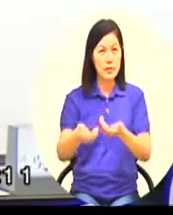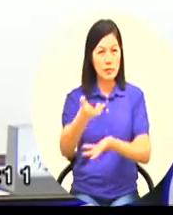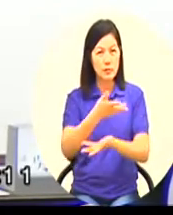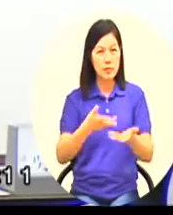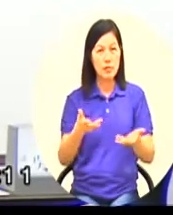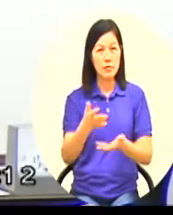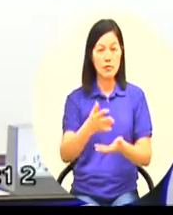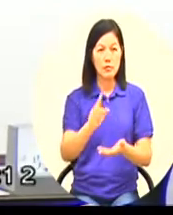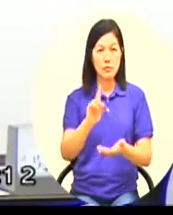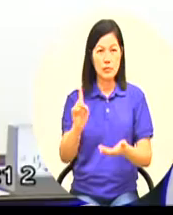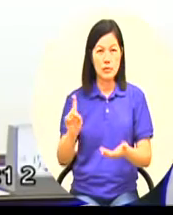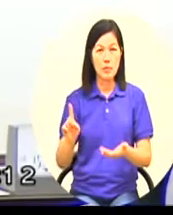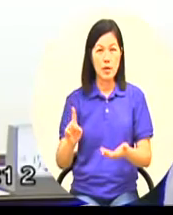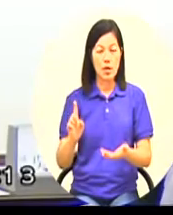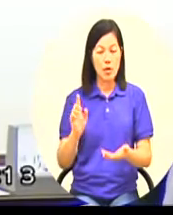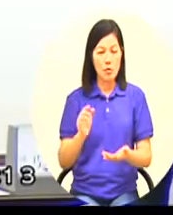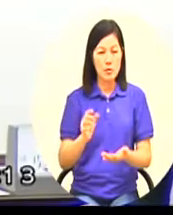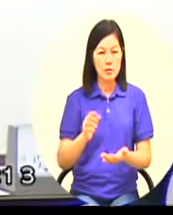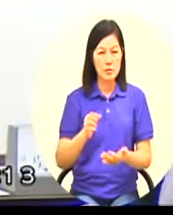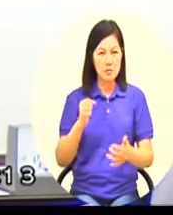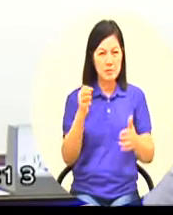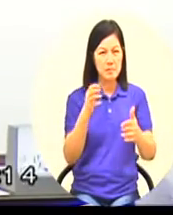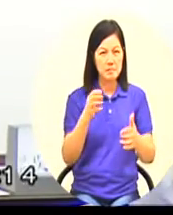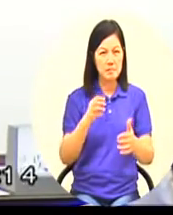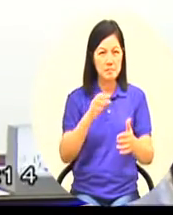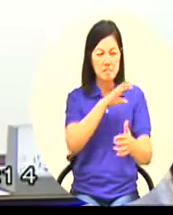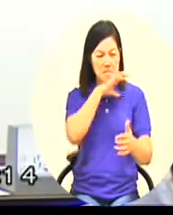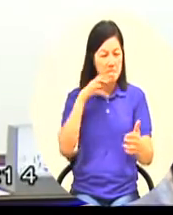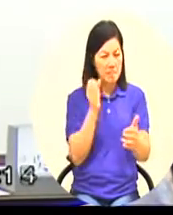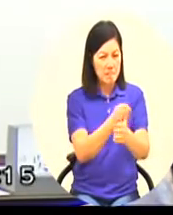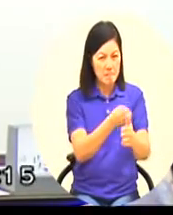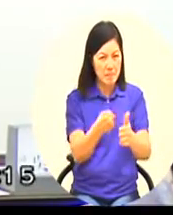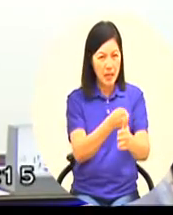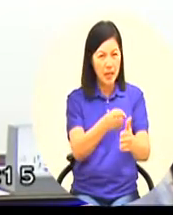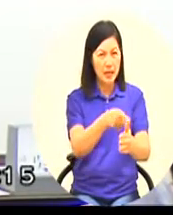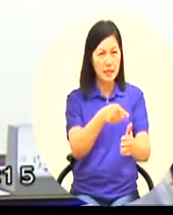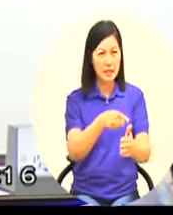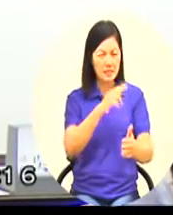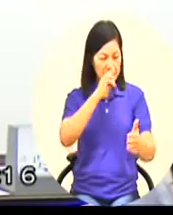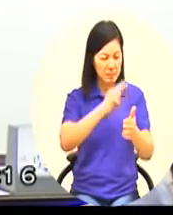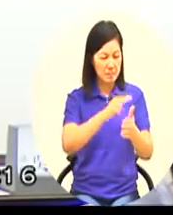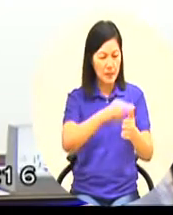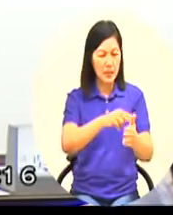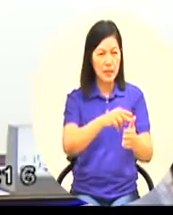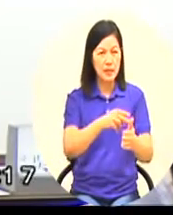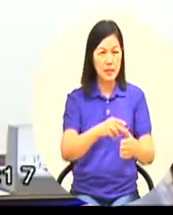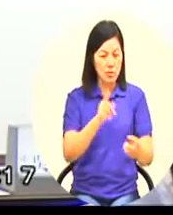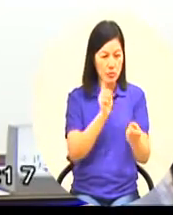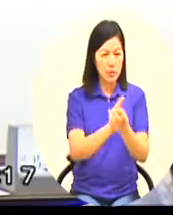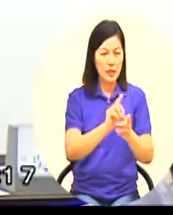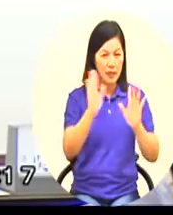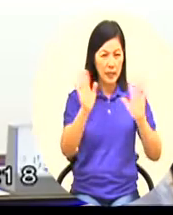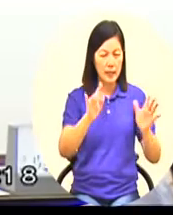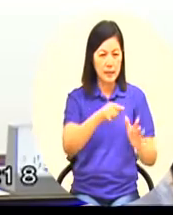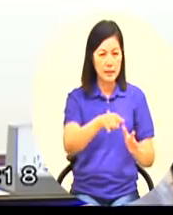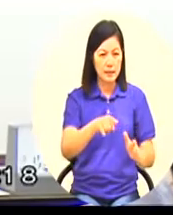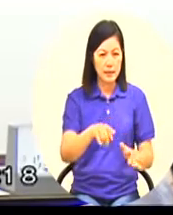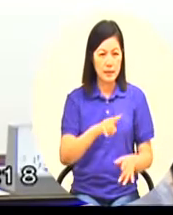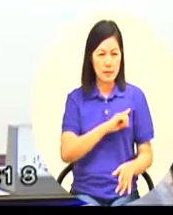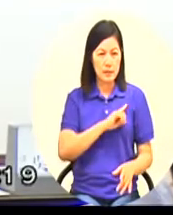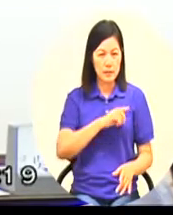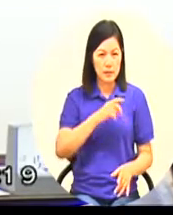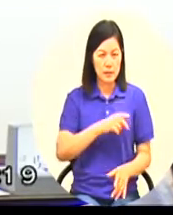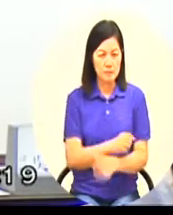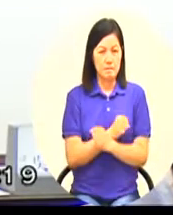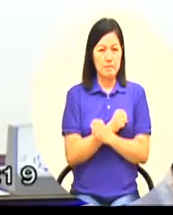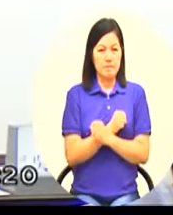是要被霸凌，或者是我觉得这个对小朋友自己本身他就会有警惕性了，他就不